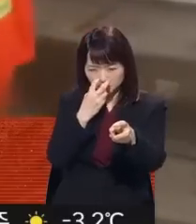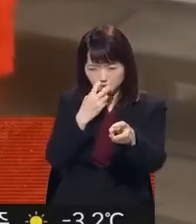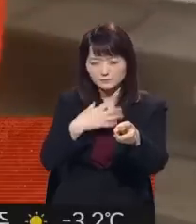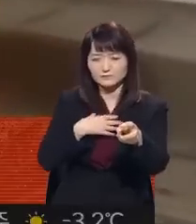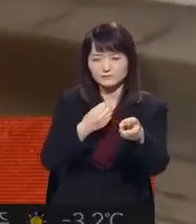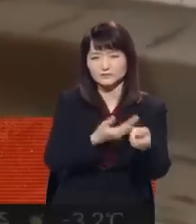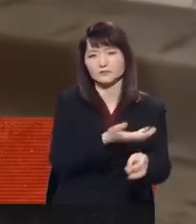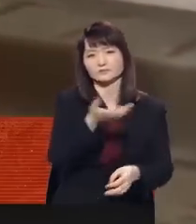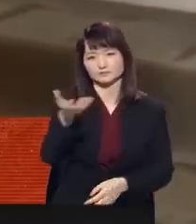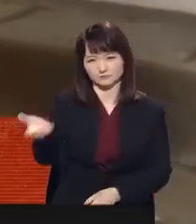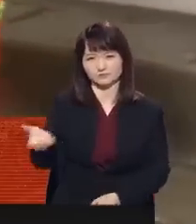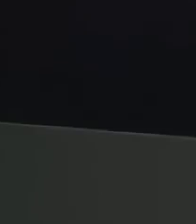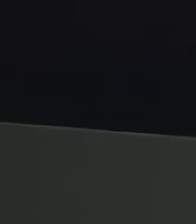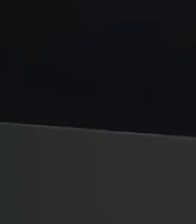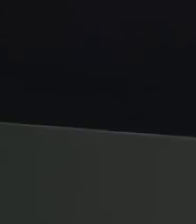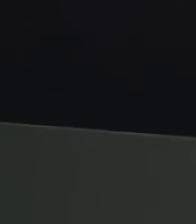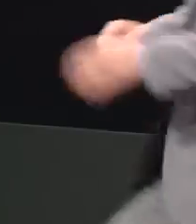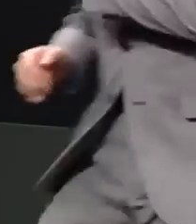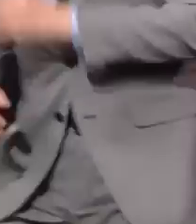합니다